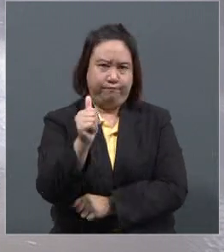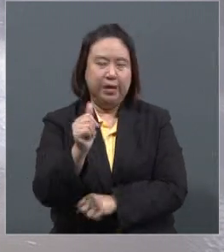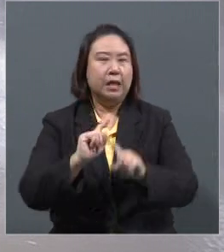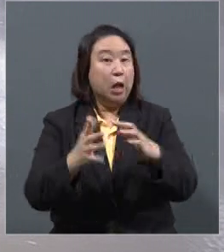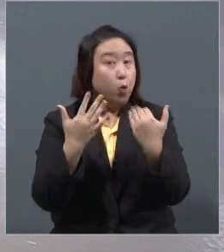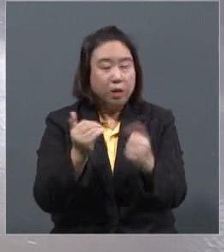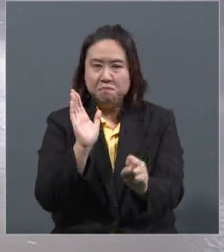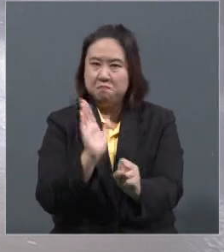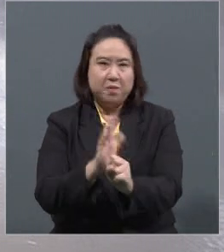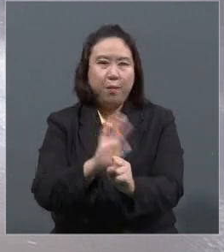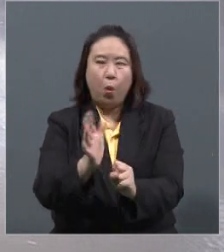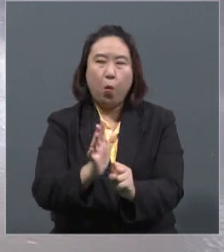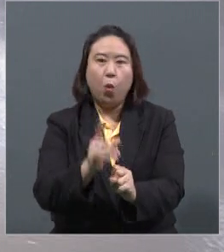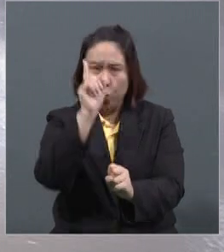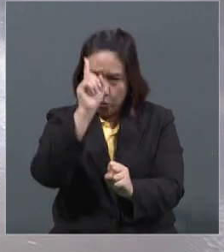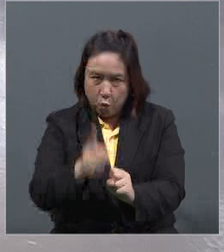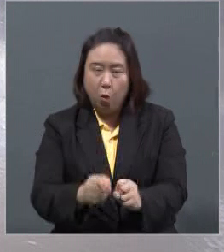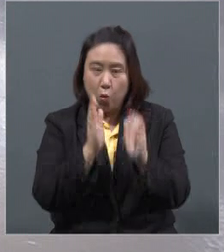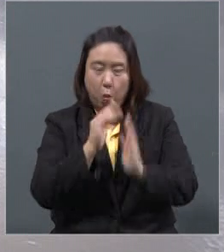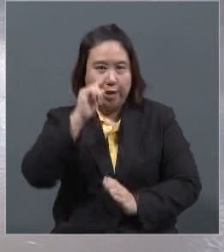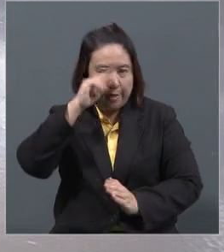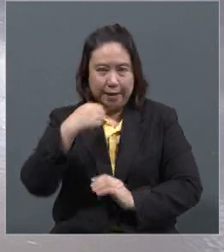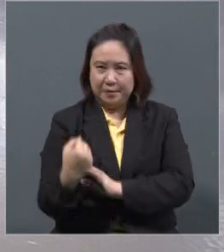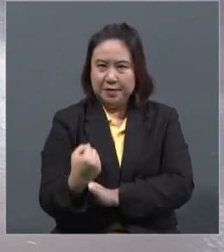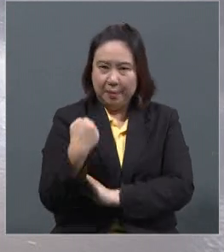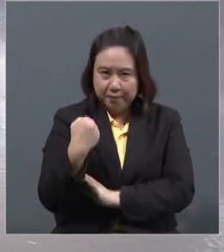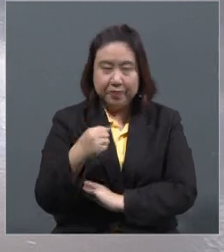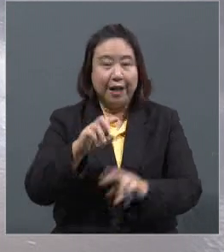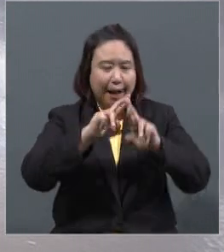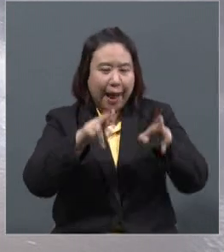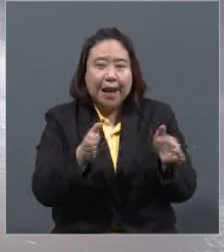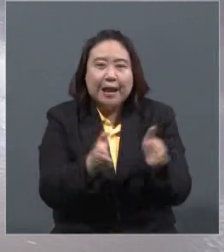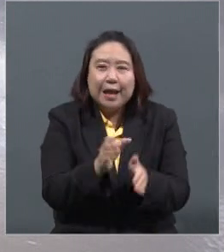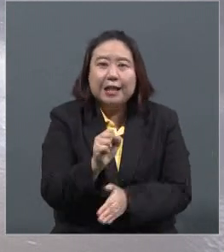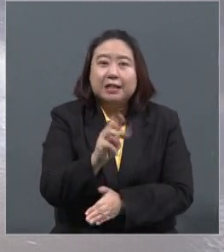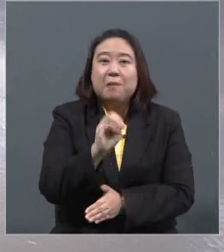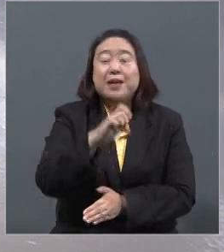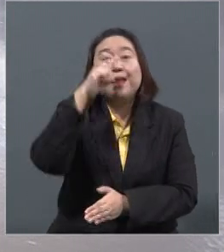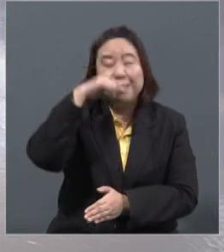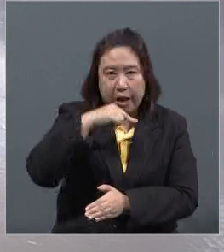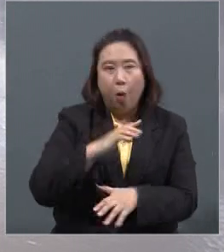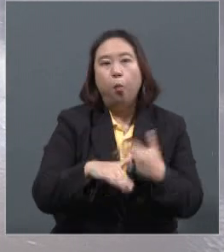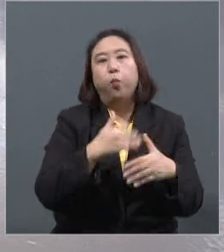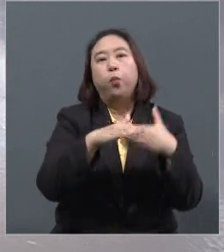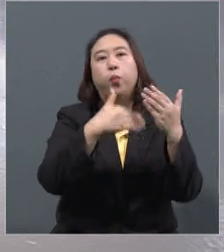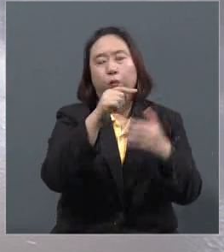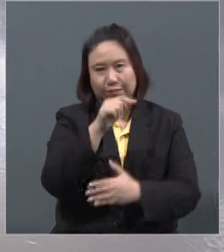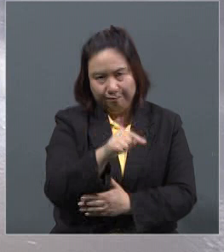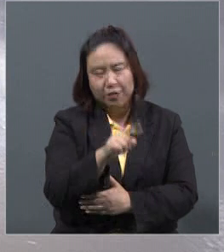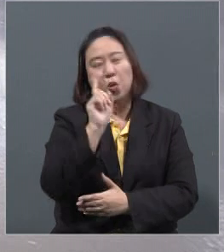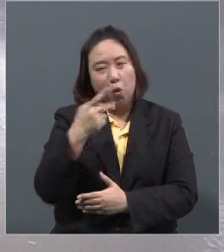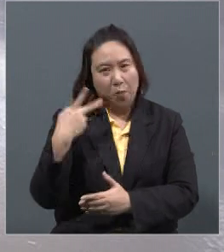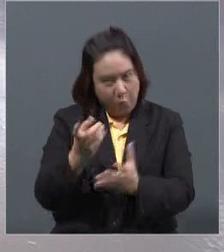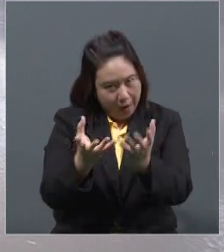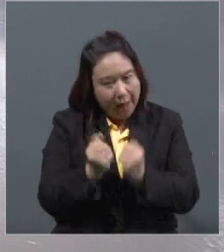อครับมันต้องทำให้คนไทยแข็งแรงต้องทำให้ SME ไทยเติบโตและก็ได้ประโยชน์จากวิสัยทัศน์นี้ด้วยนะครับซึ่